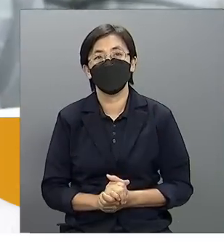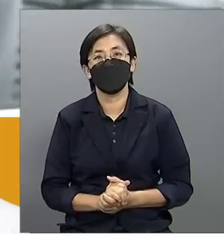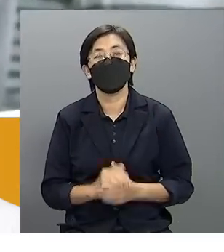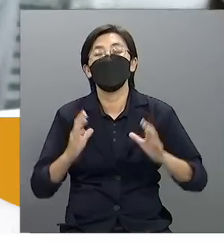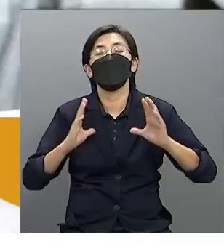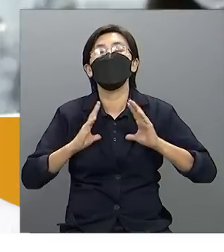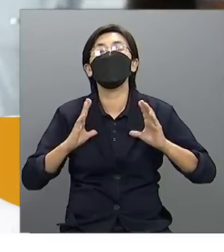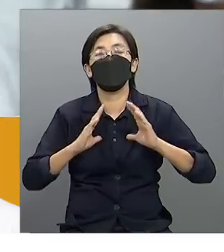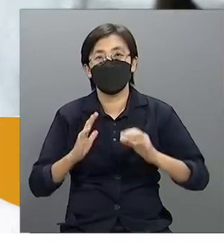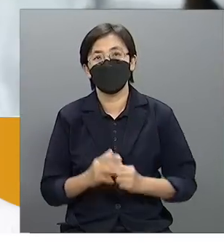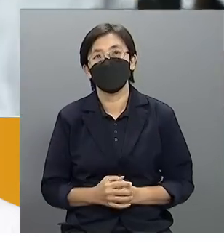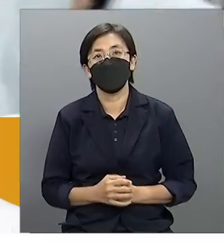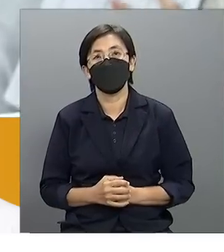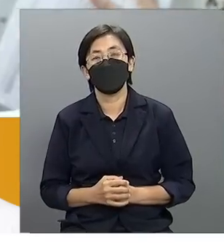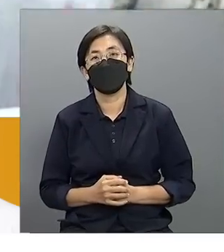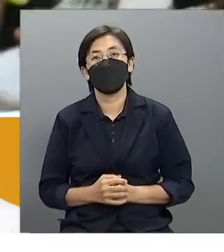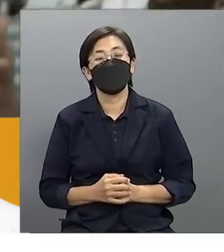สนามไหนก็ไม่มีครับ